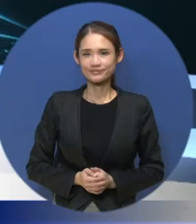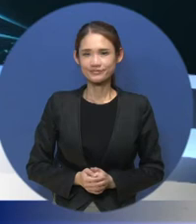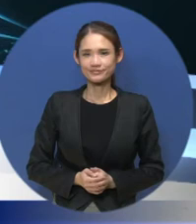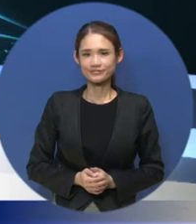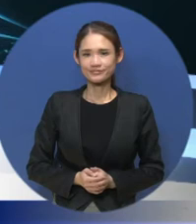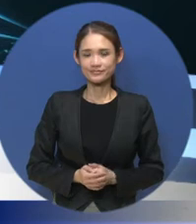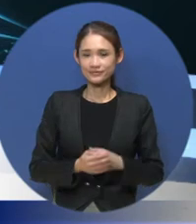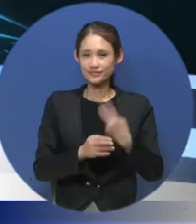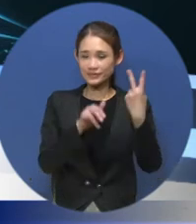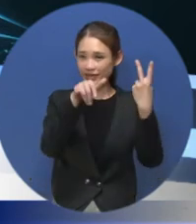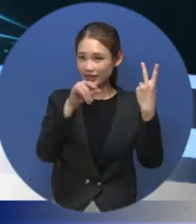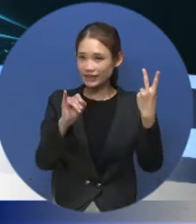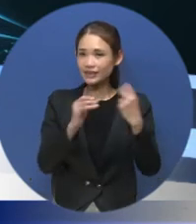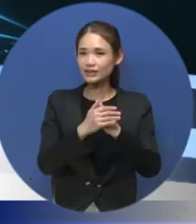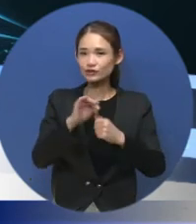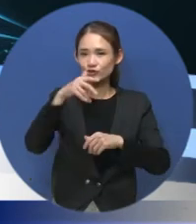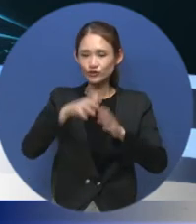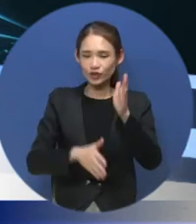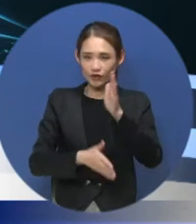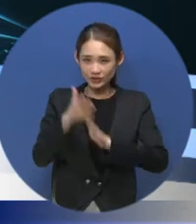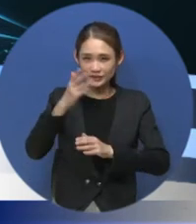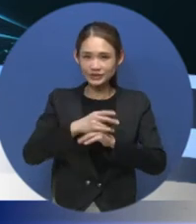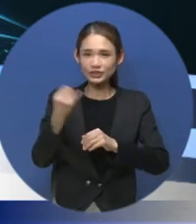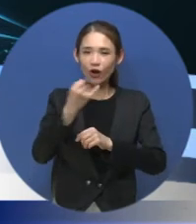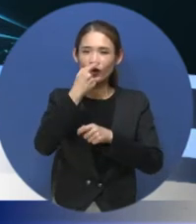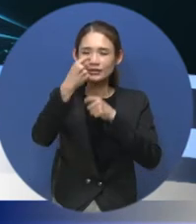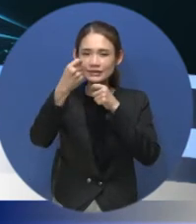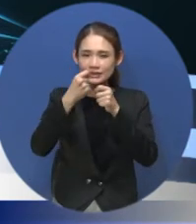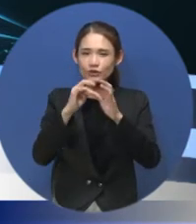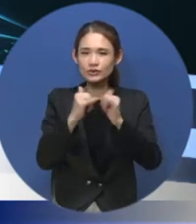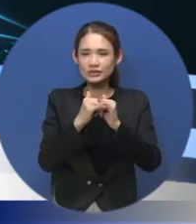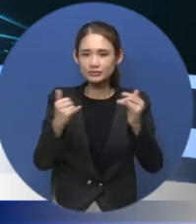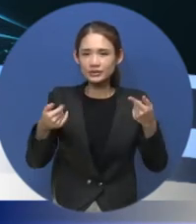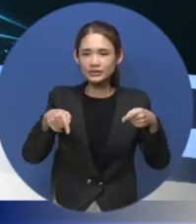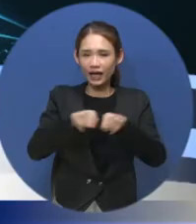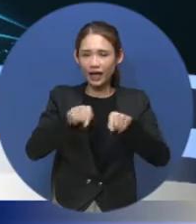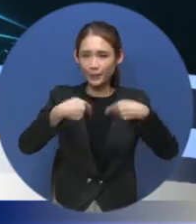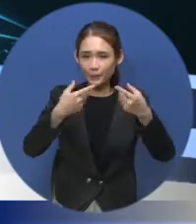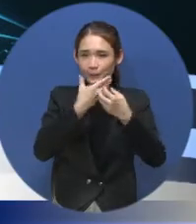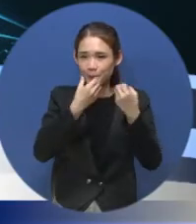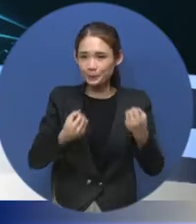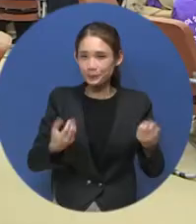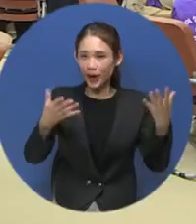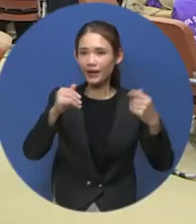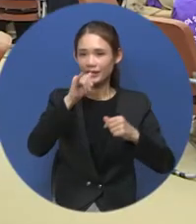제 2기 순천시 여성친화 시민참여 단 발대식 이 개최됐습니다